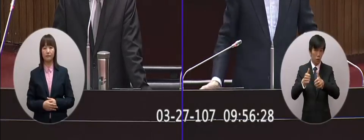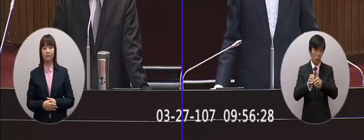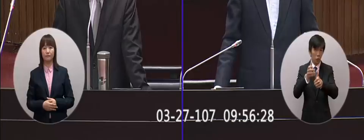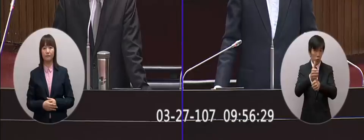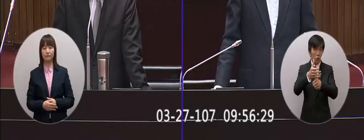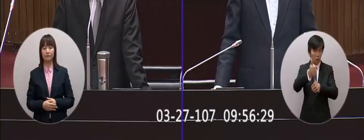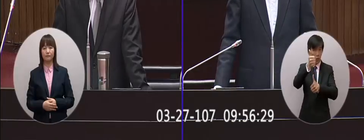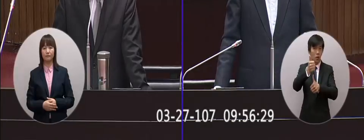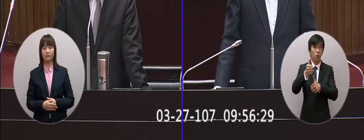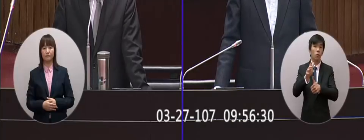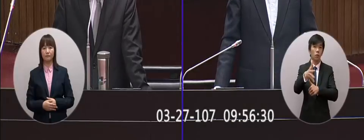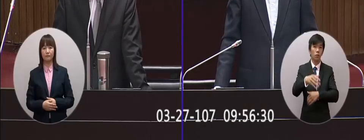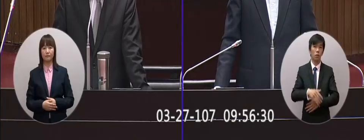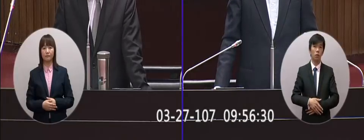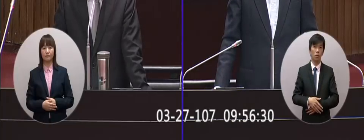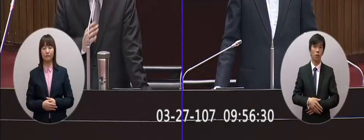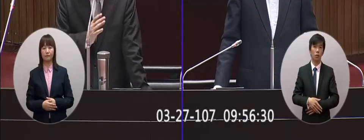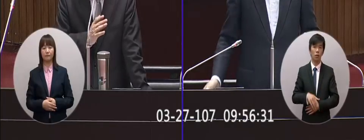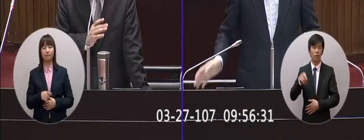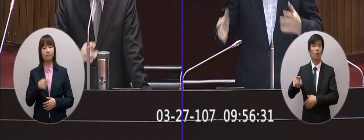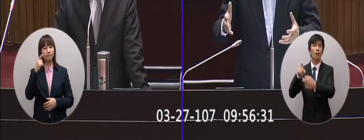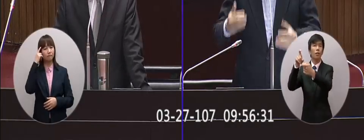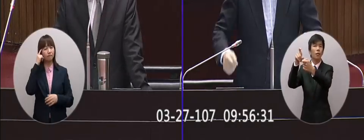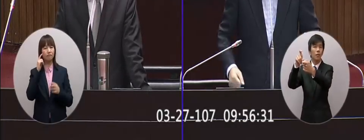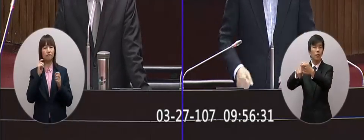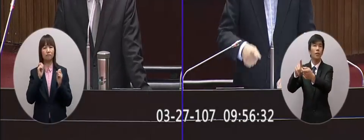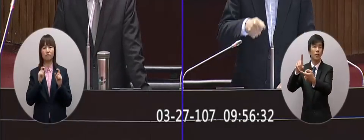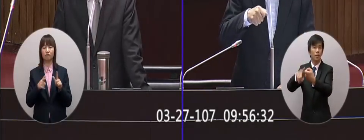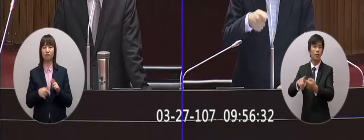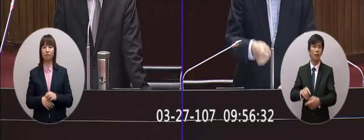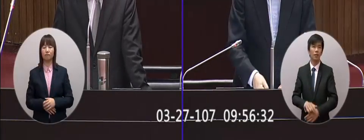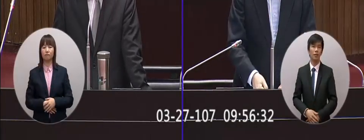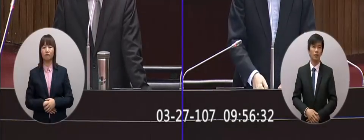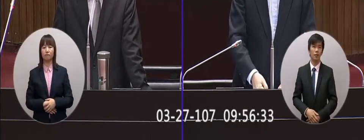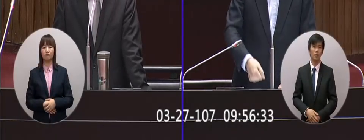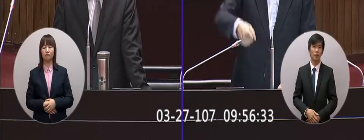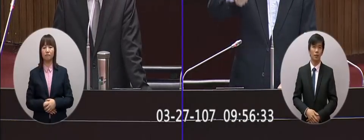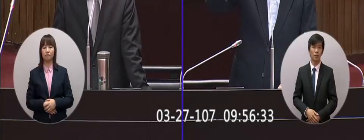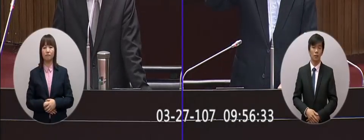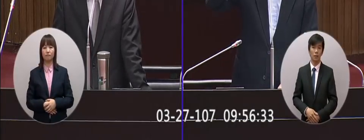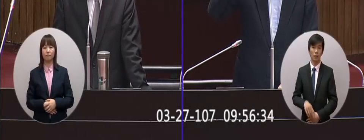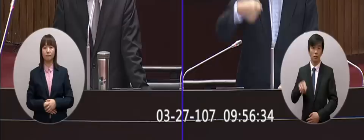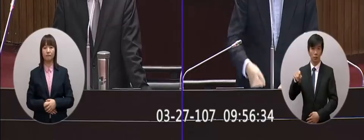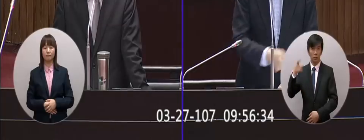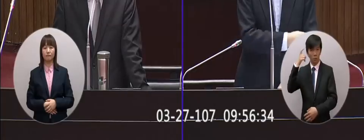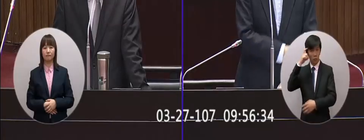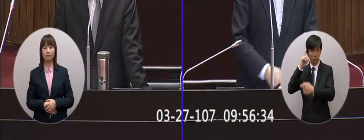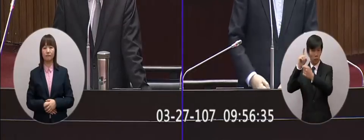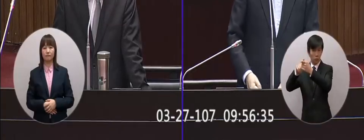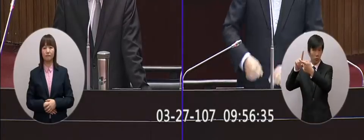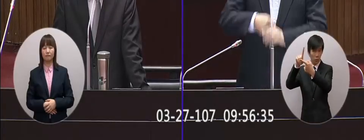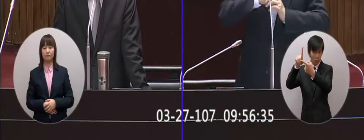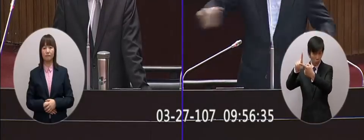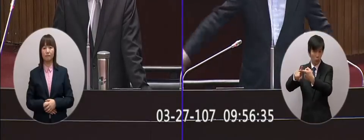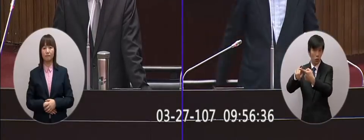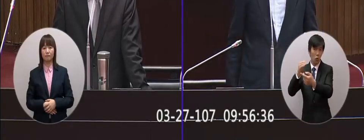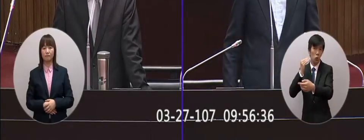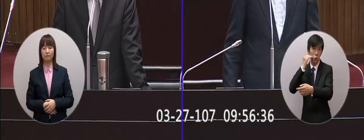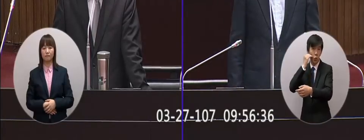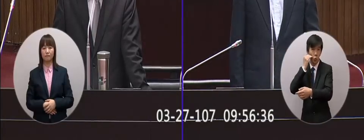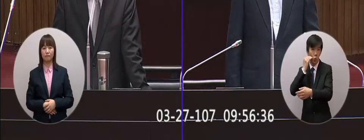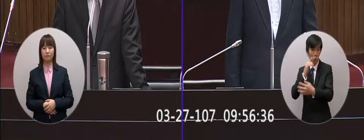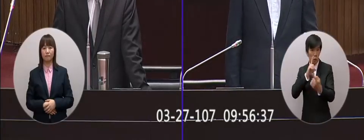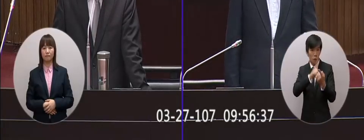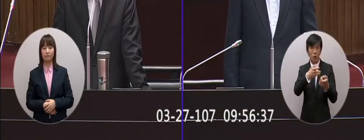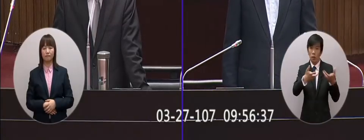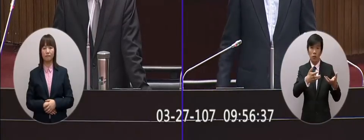理念嘛。 但是理念没有冲突、啊。 当然是因为他一个理念，在重要的关头的时候，他放到他